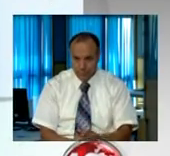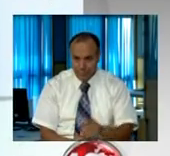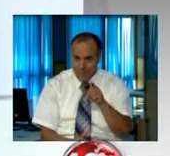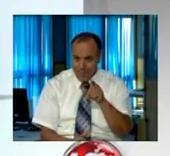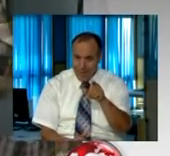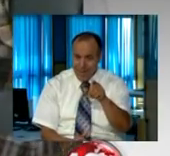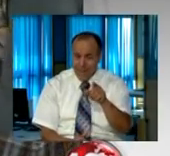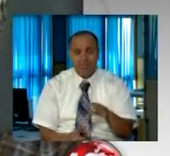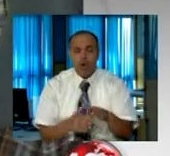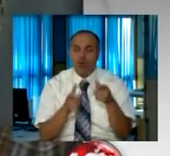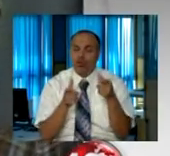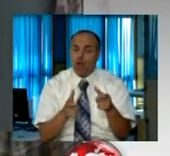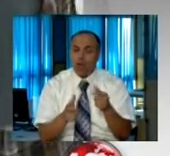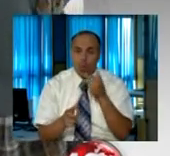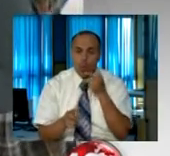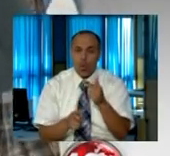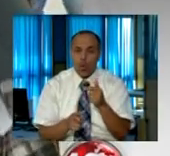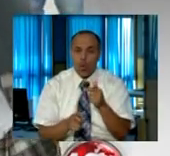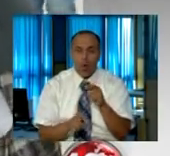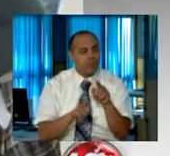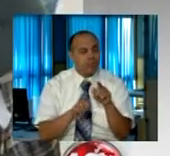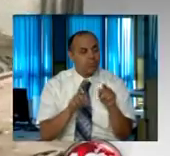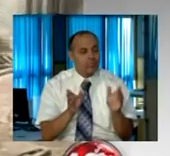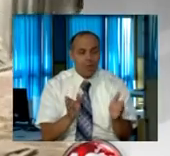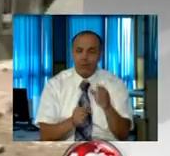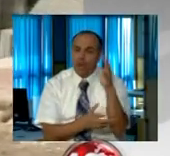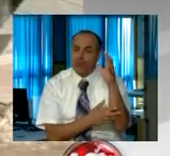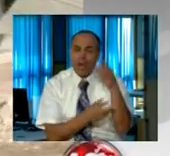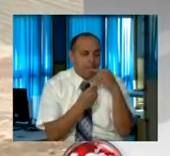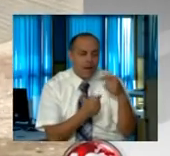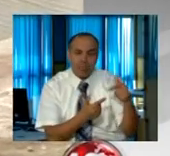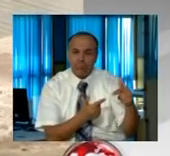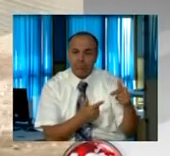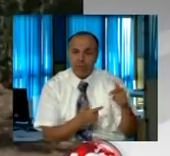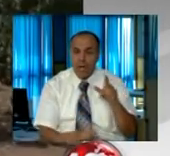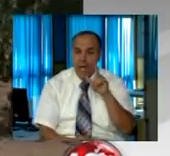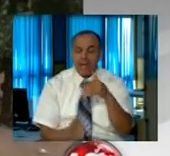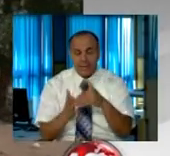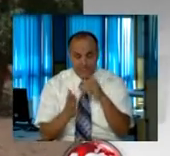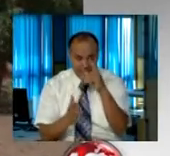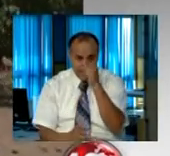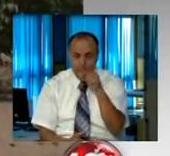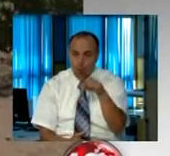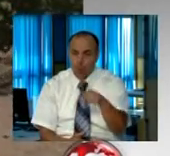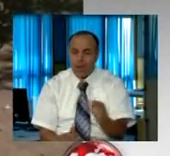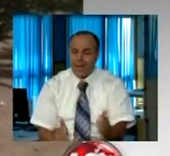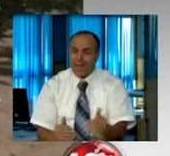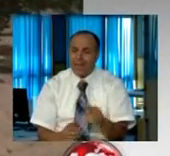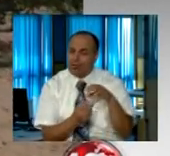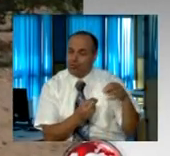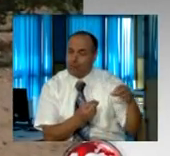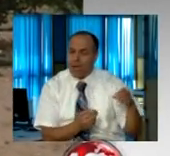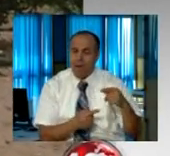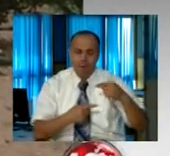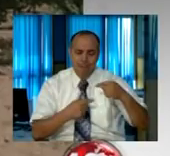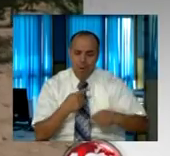هذه التظاهرة فرصة جمعت المتداخلين في قطاع الأشجار المثمرة في ظل التحديات التي يواجهها القطاع مع